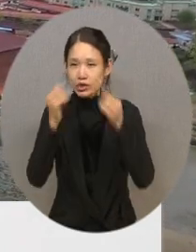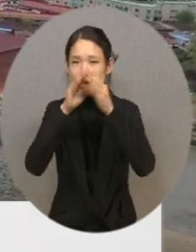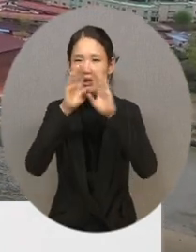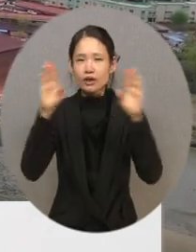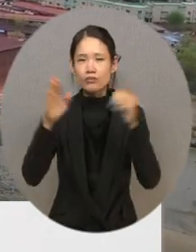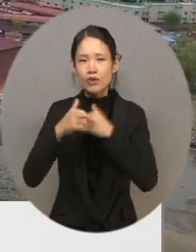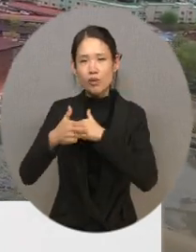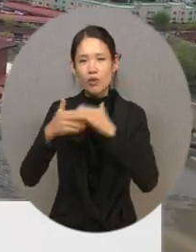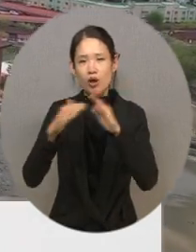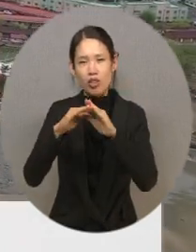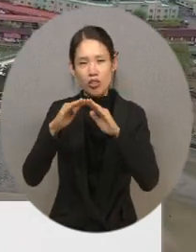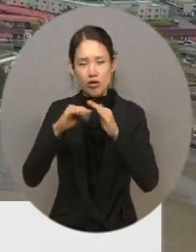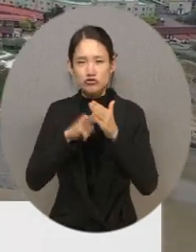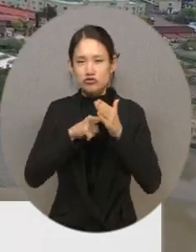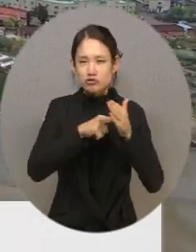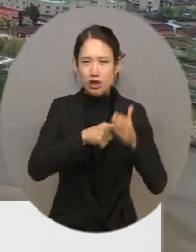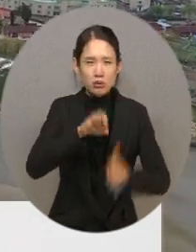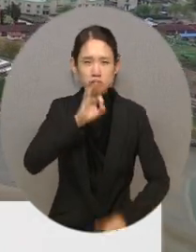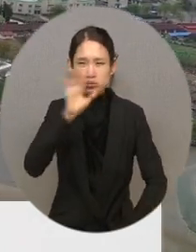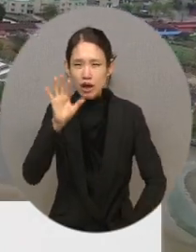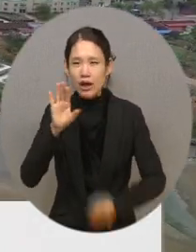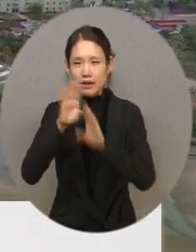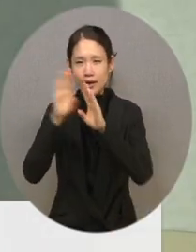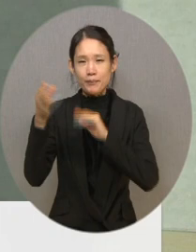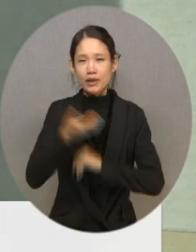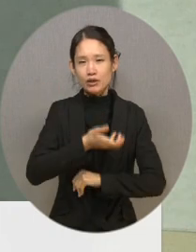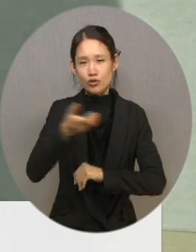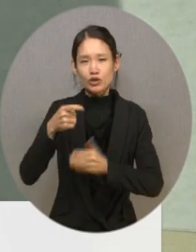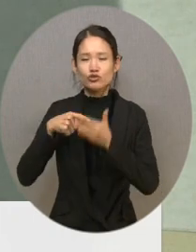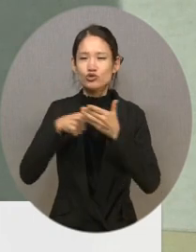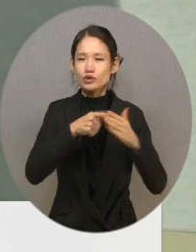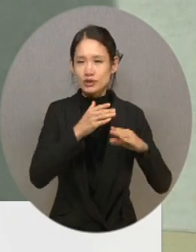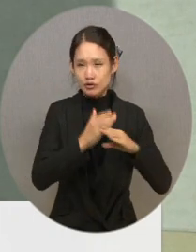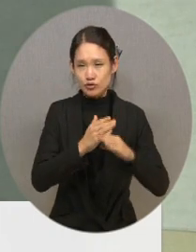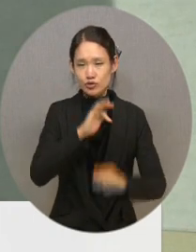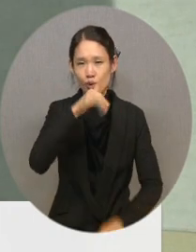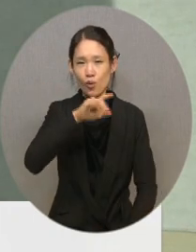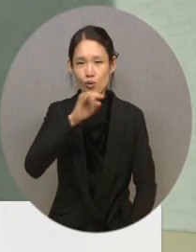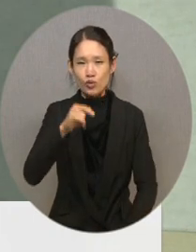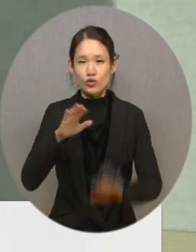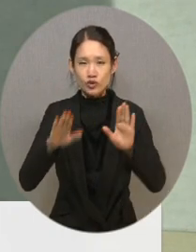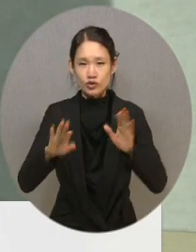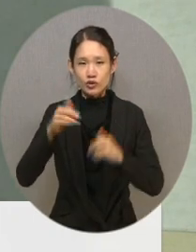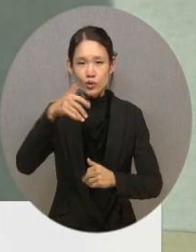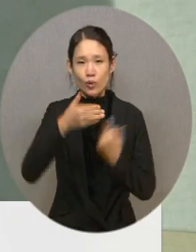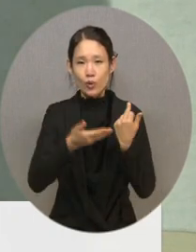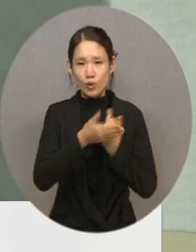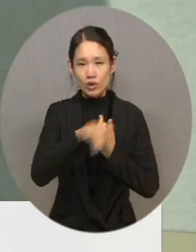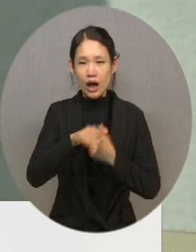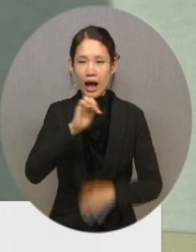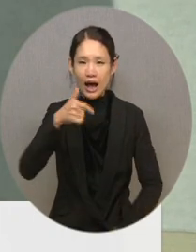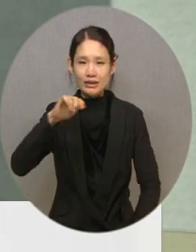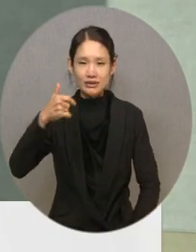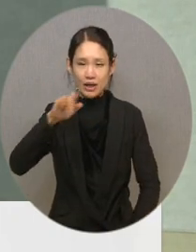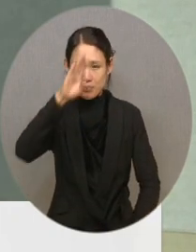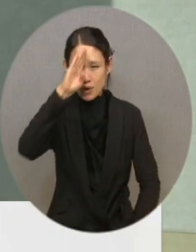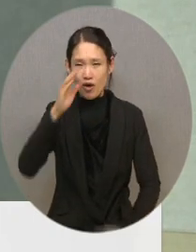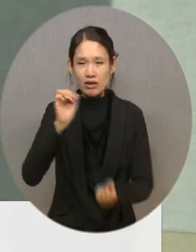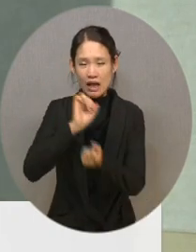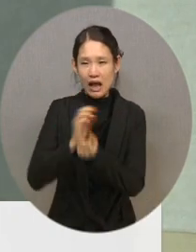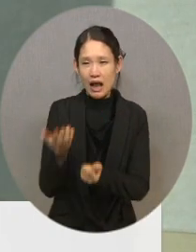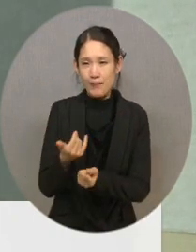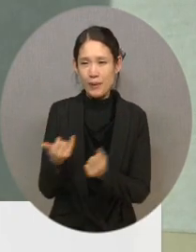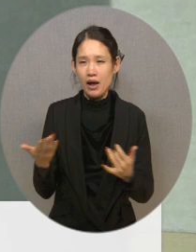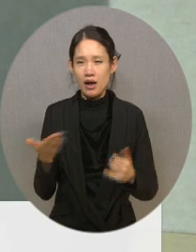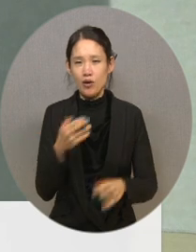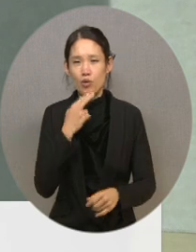불가, 개방이나 이관은 아직도 추진 중입니다. 고흥군은 현재 소록도에 한센병 양성 환자는 거의 없다며 이 같은 분위기를